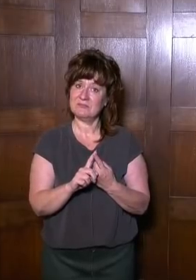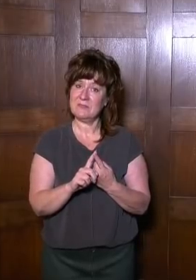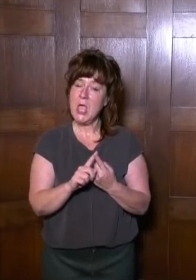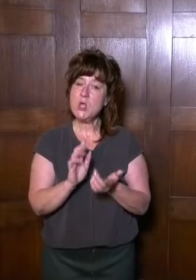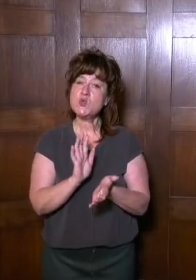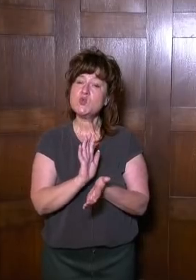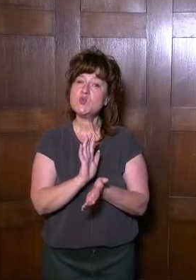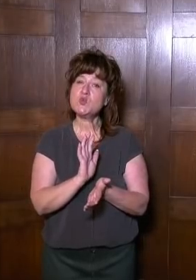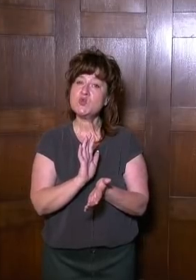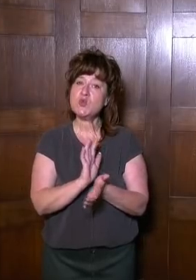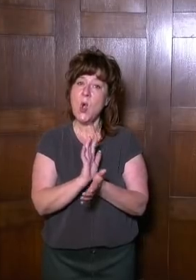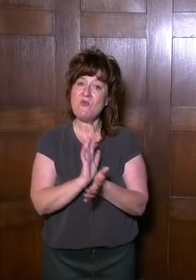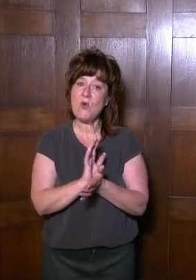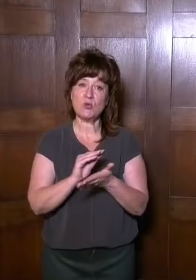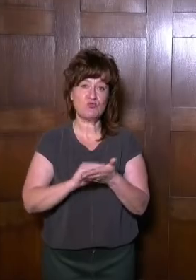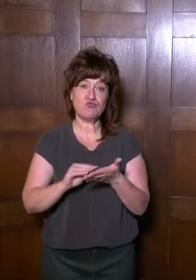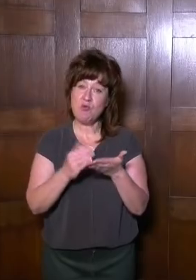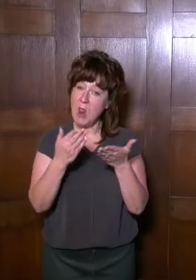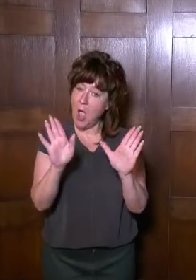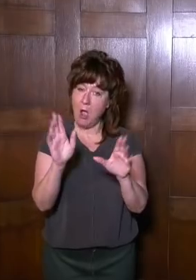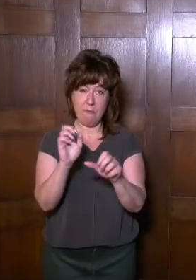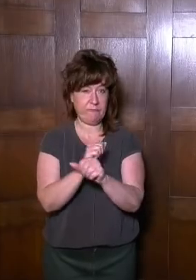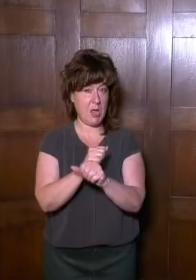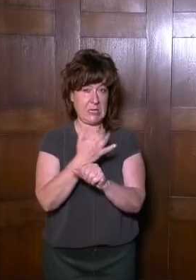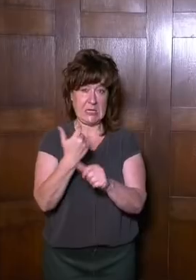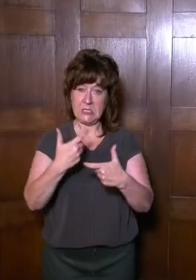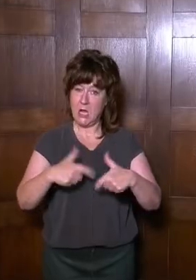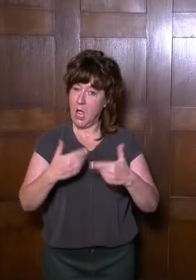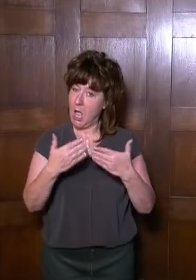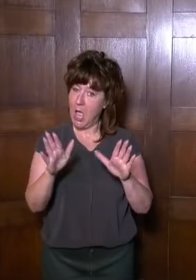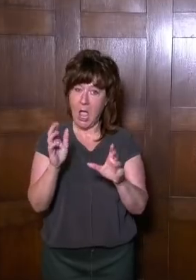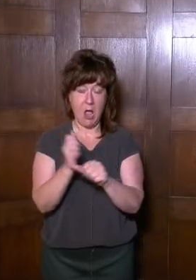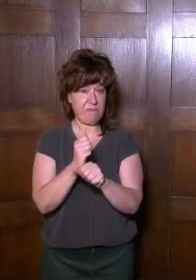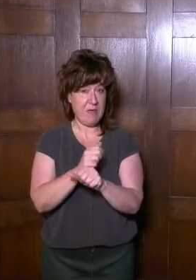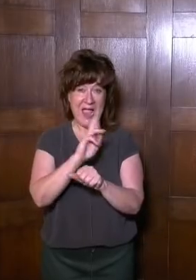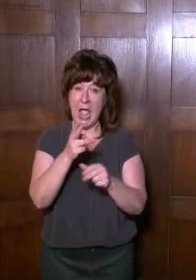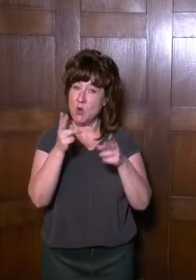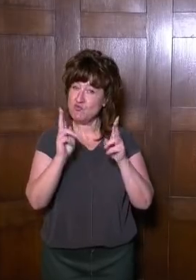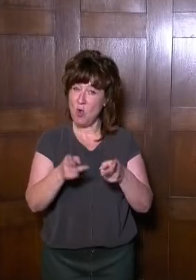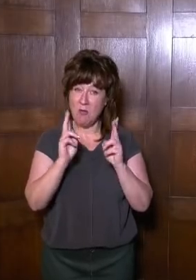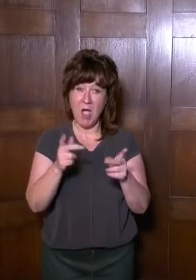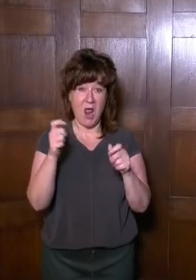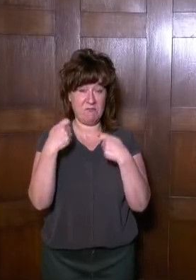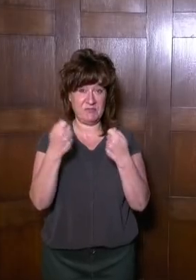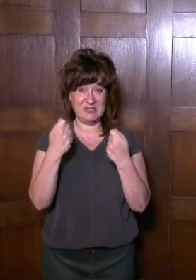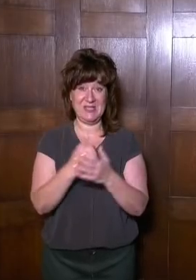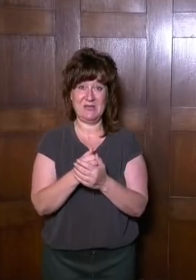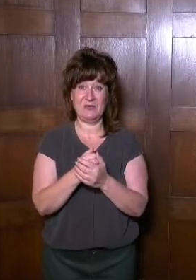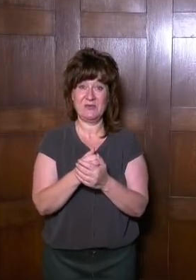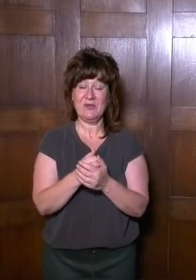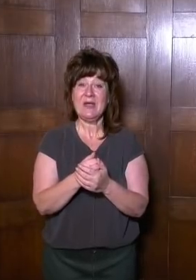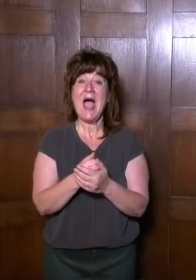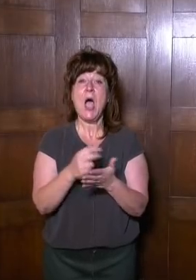unverzügliche Öffnung der Schulen und Kitas im Normalbetrieb. Wir schließen uns da der Stellungnahme der vier